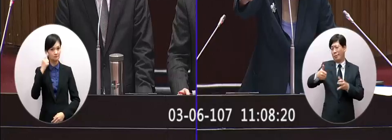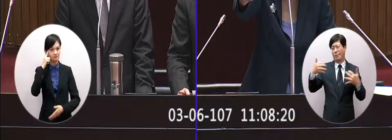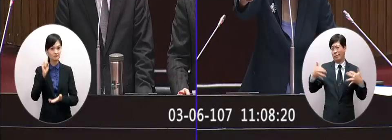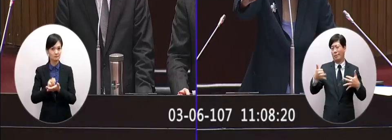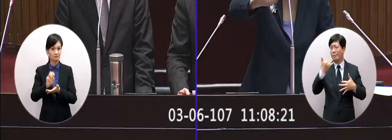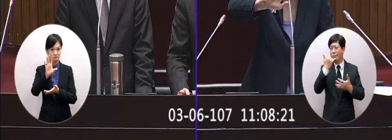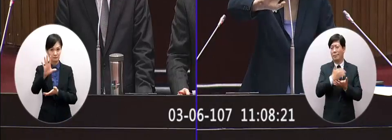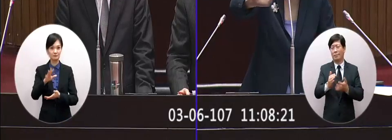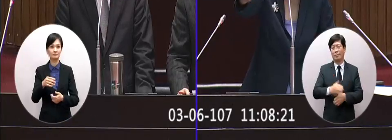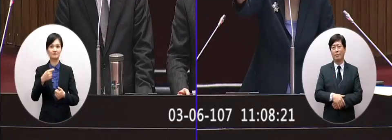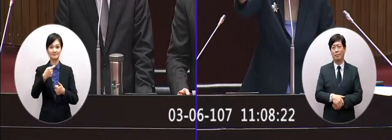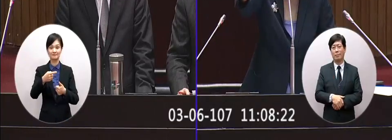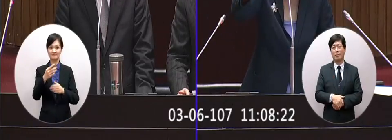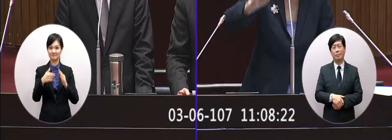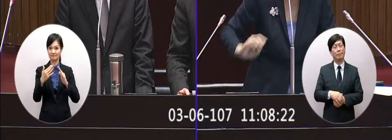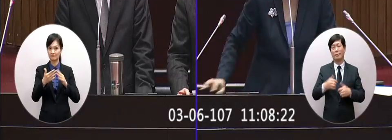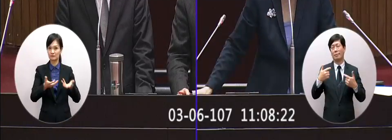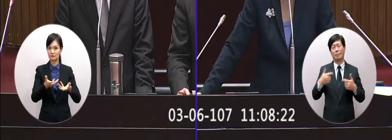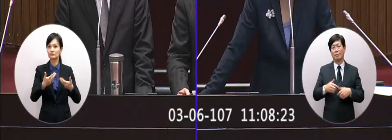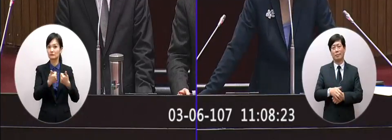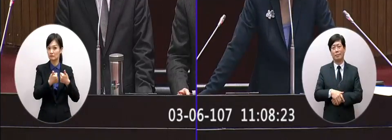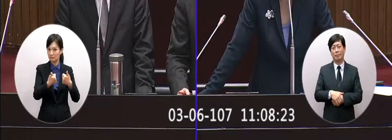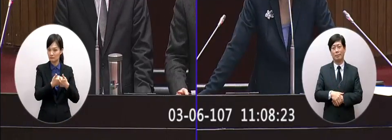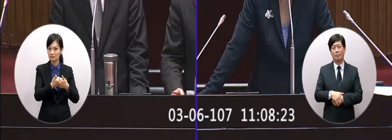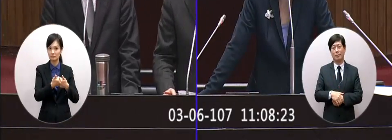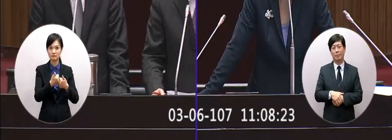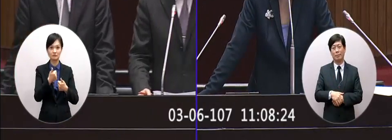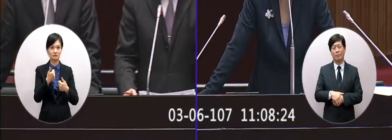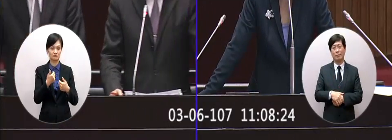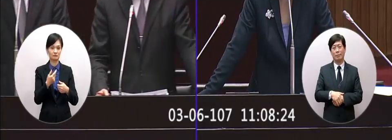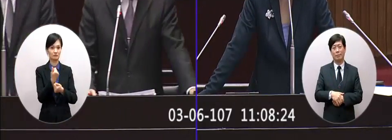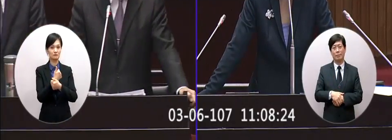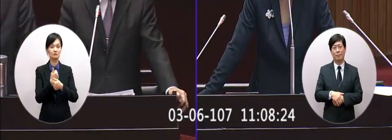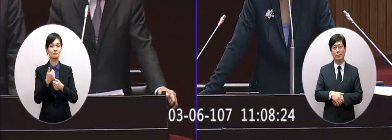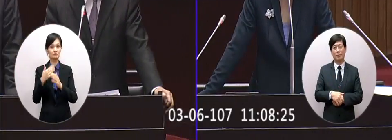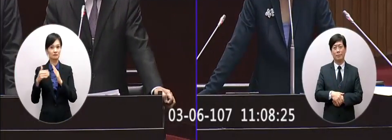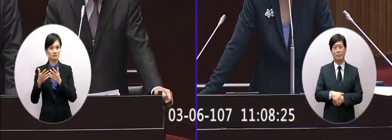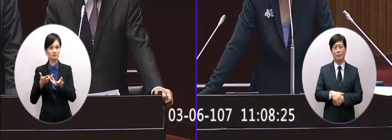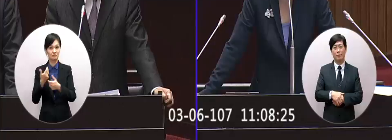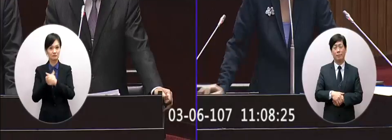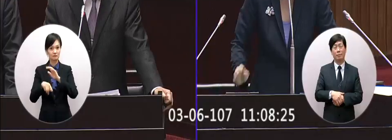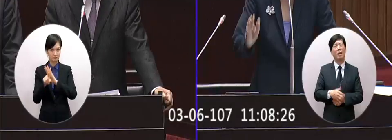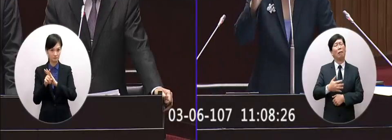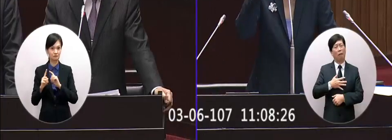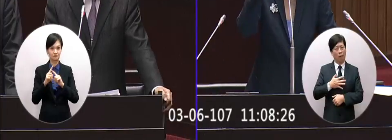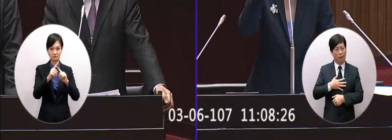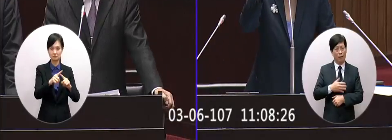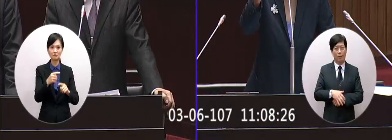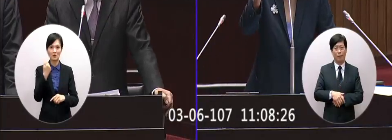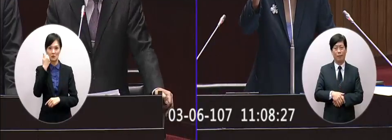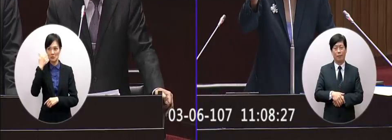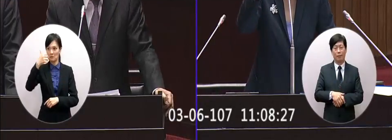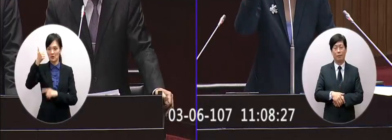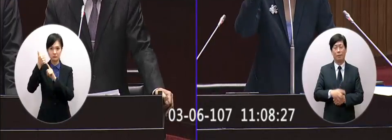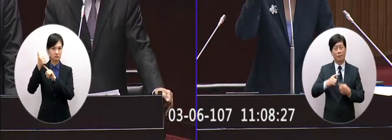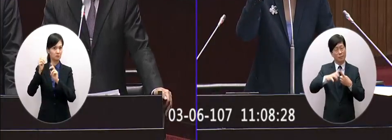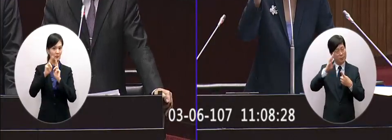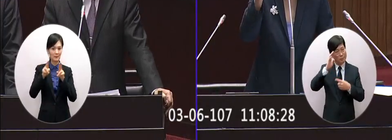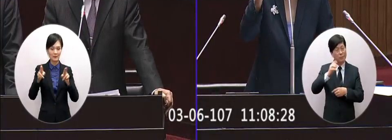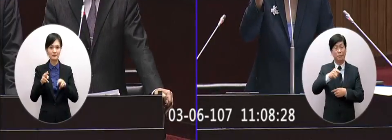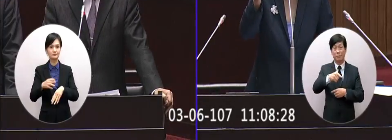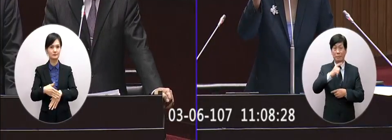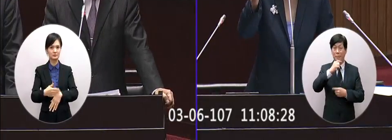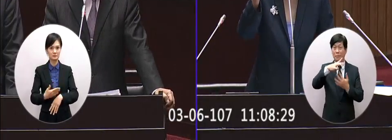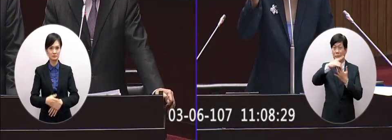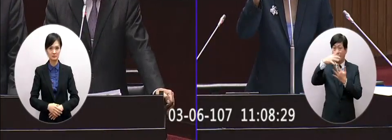级可以去了。 会议的平时校会议是由校务会议代表，这不是任何人可以去指挥，也不应该去指挥。 我知道。 对不起，在这样的